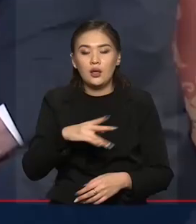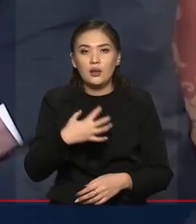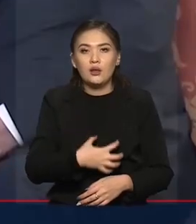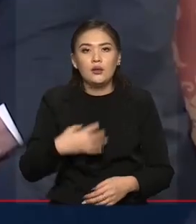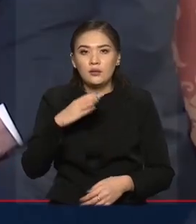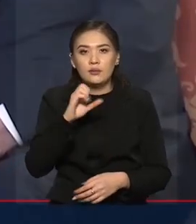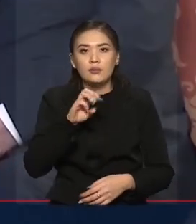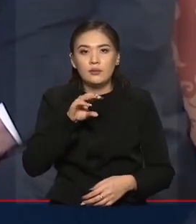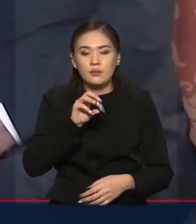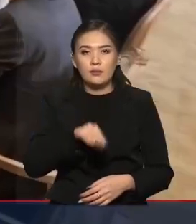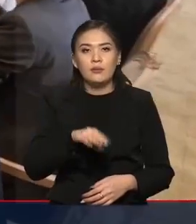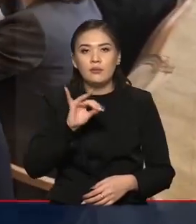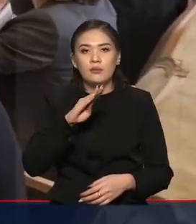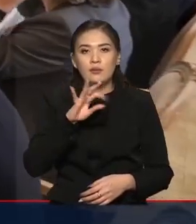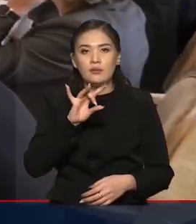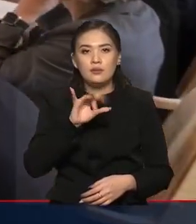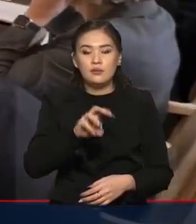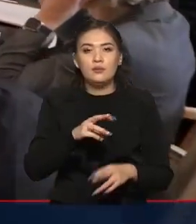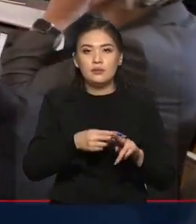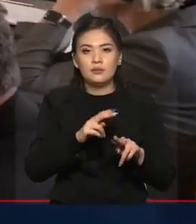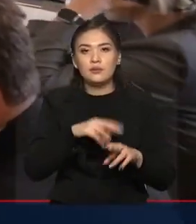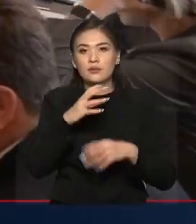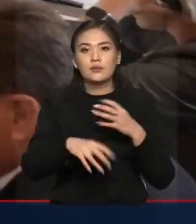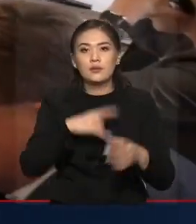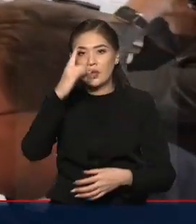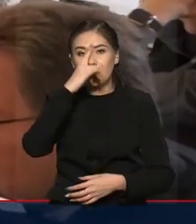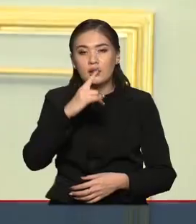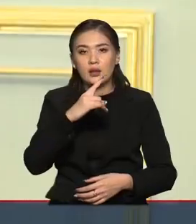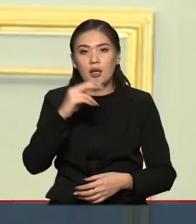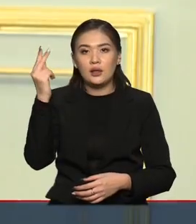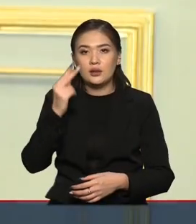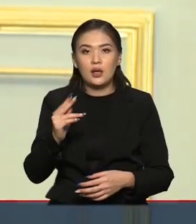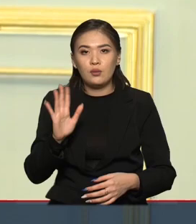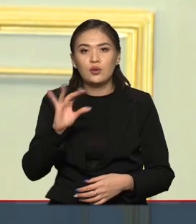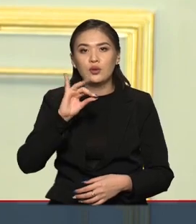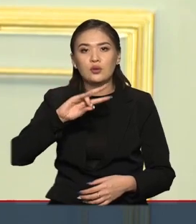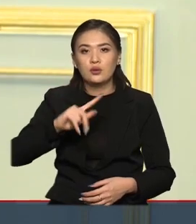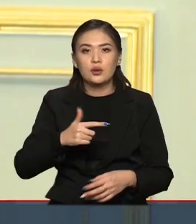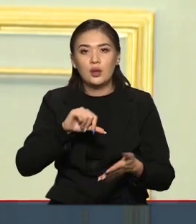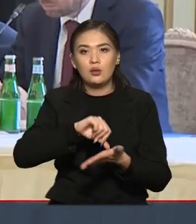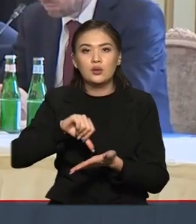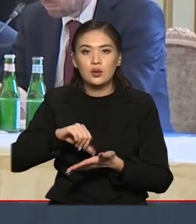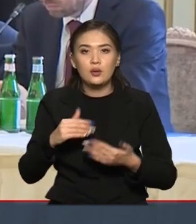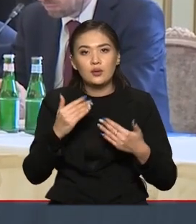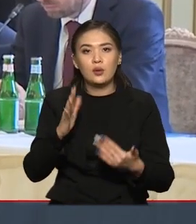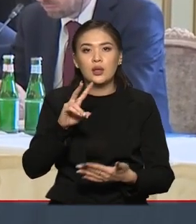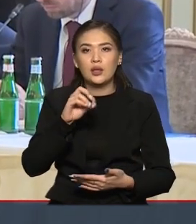форумов. Одним из них станет международный форум «Астана», который состоится в июне. Участие в